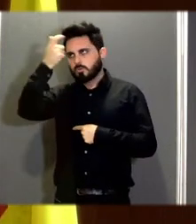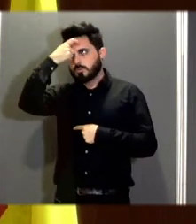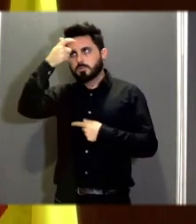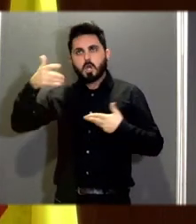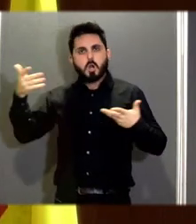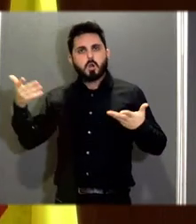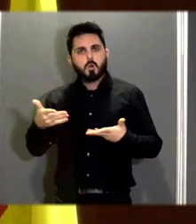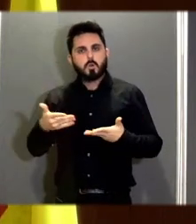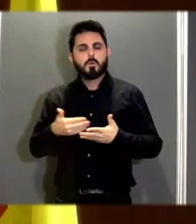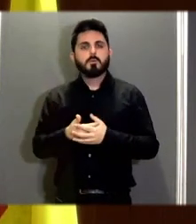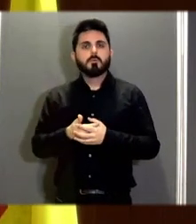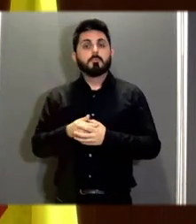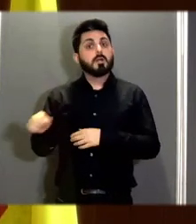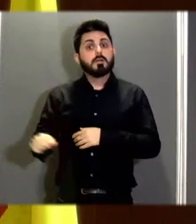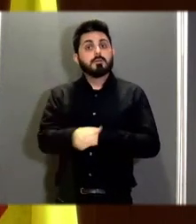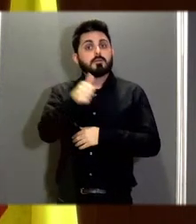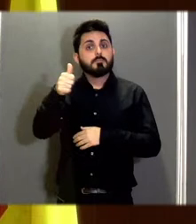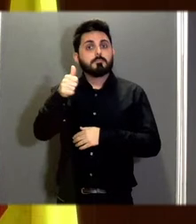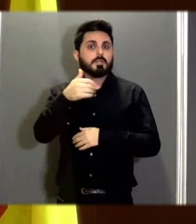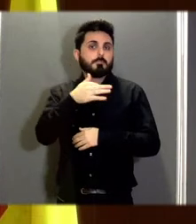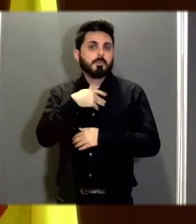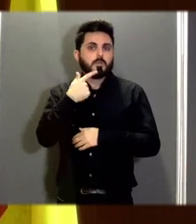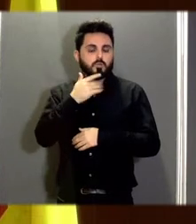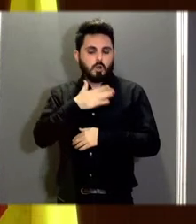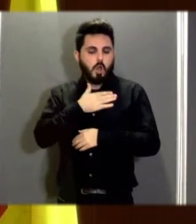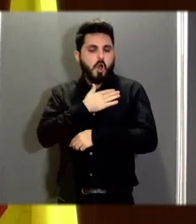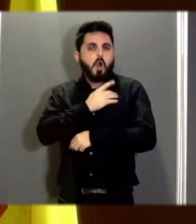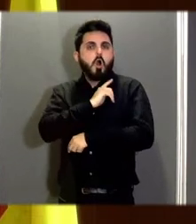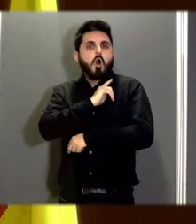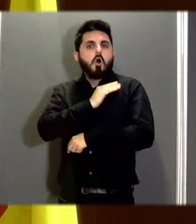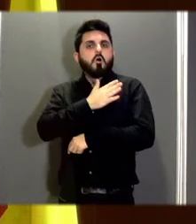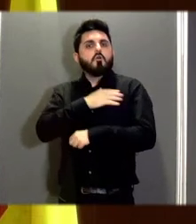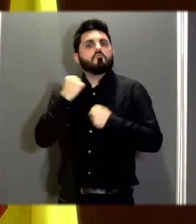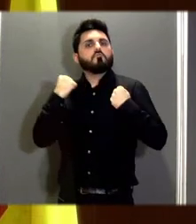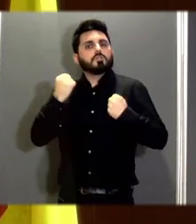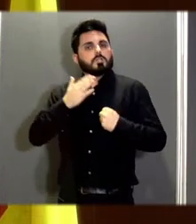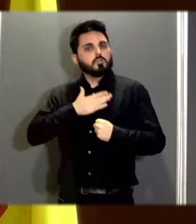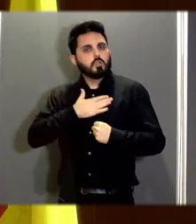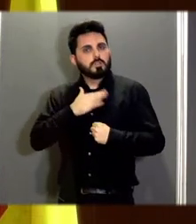lloc, prendre consciència de les nostres forces i dels nostres actius.